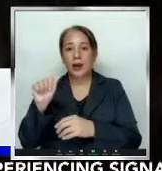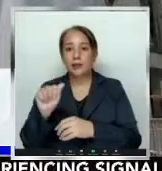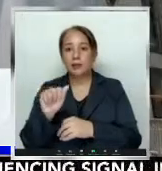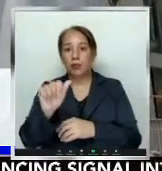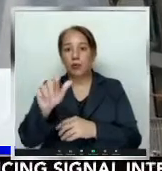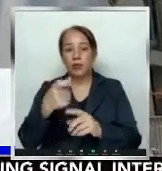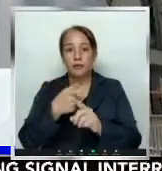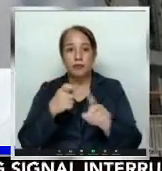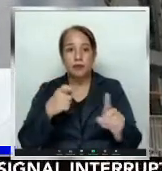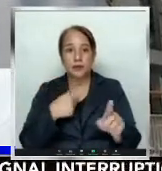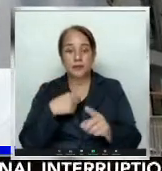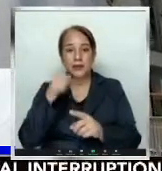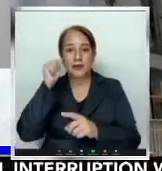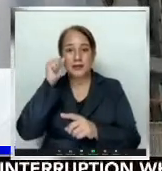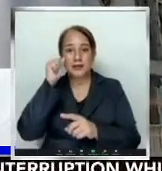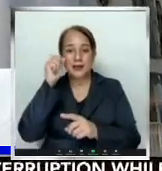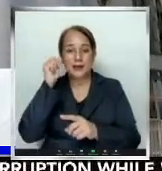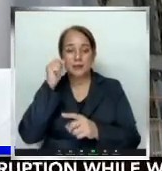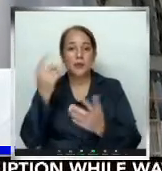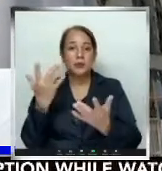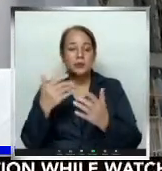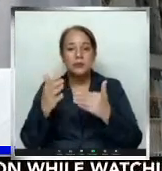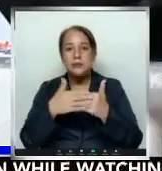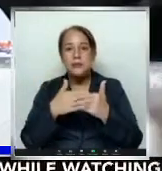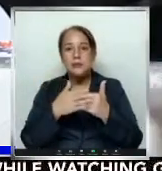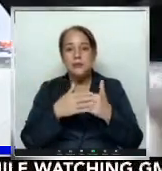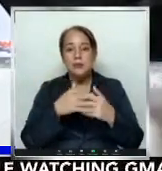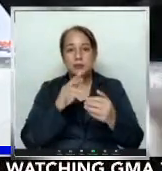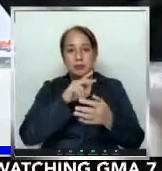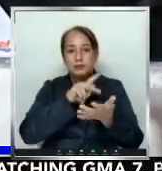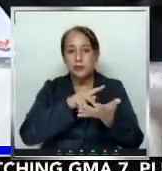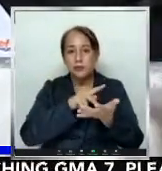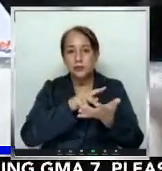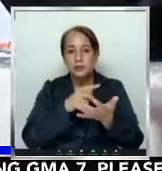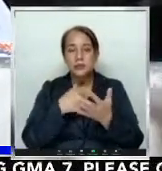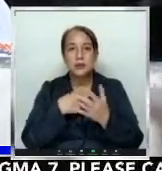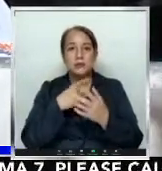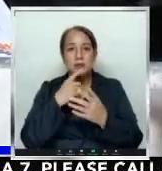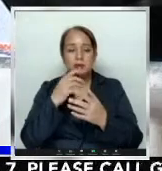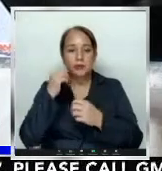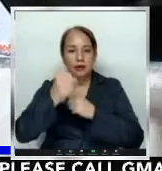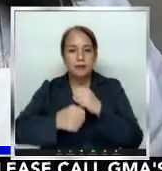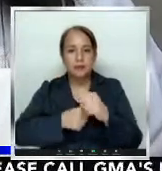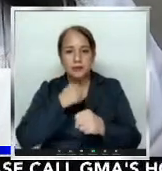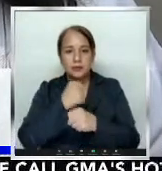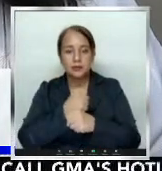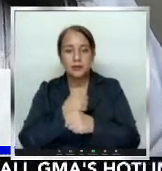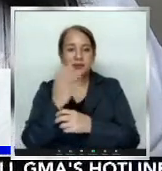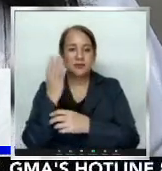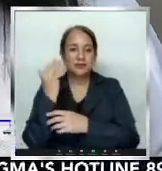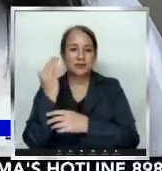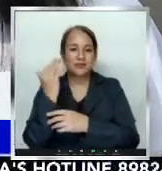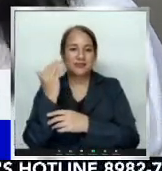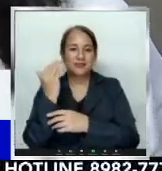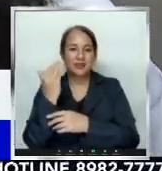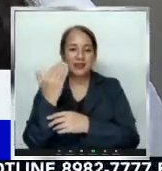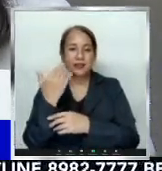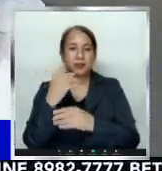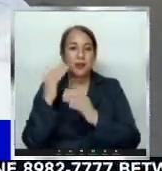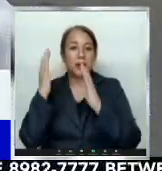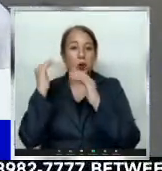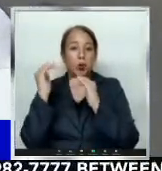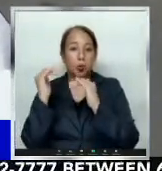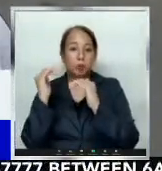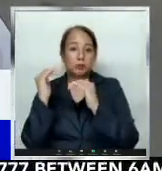Ampo, malapit sa isang butika na lang nagdasal na panata niya taon-taon. Kasi po may pag-asa yung mga